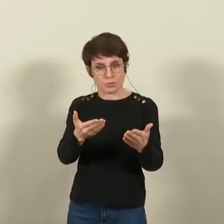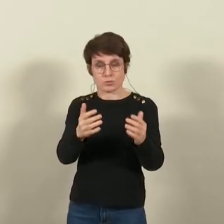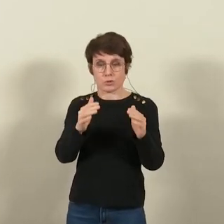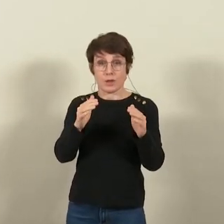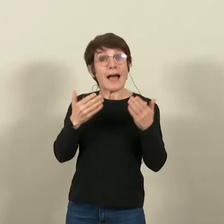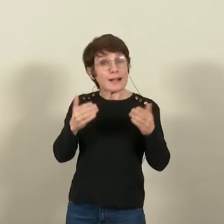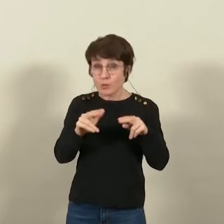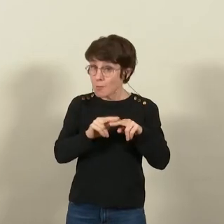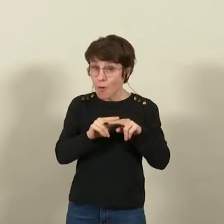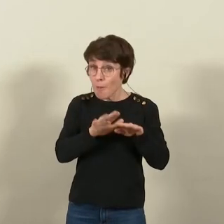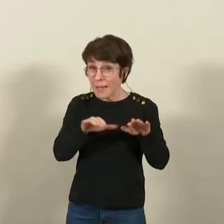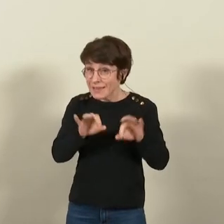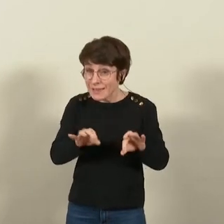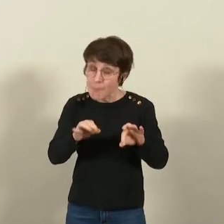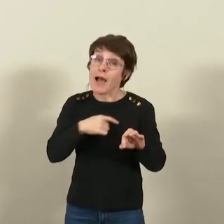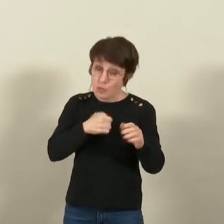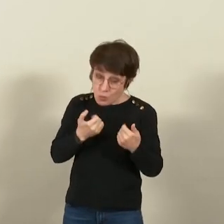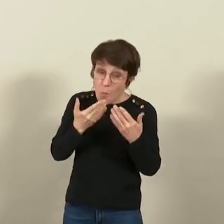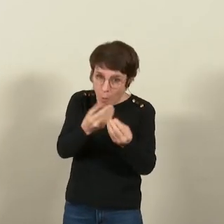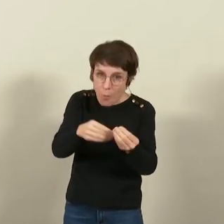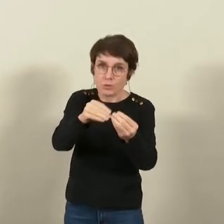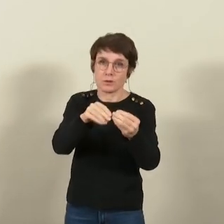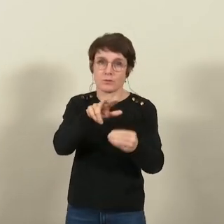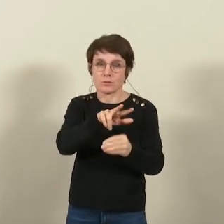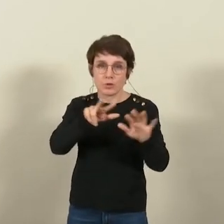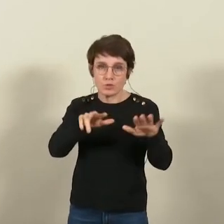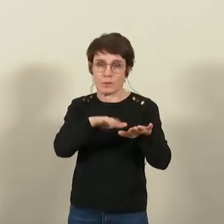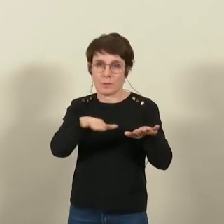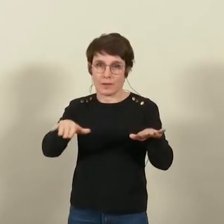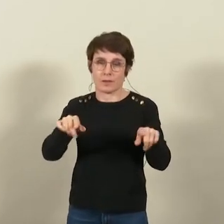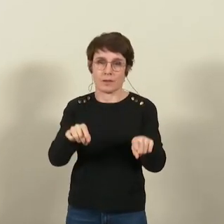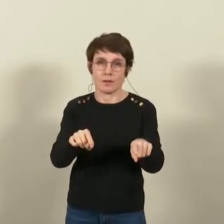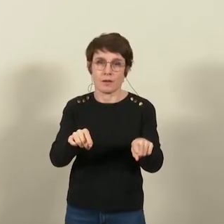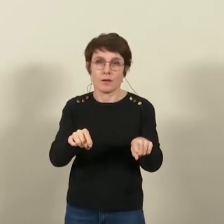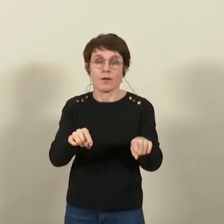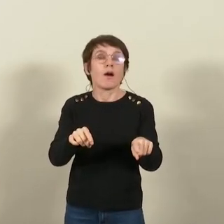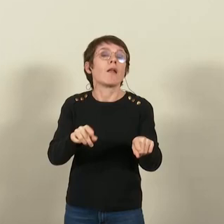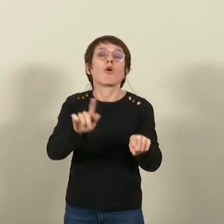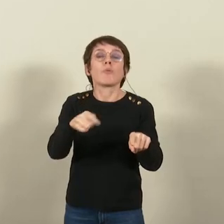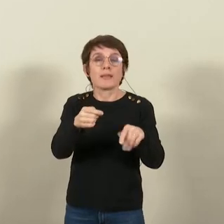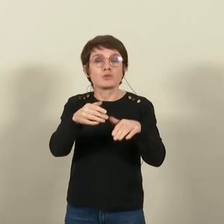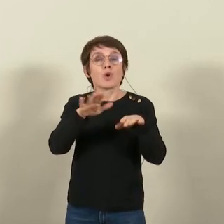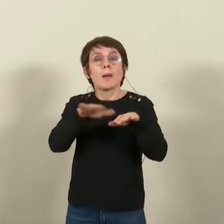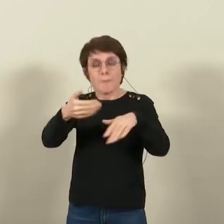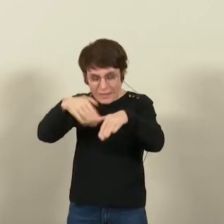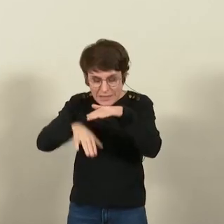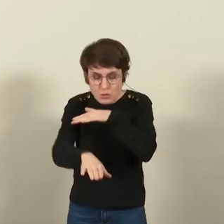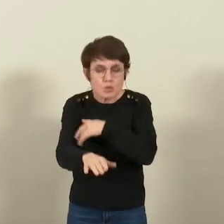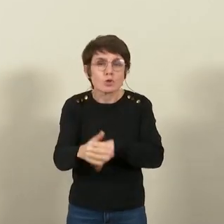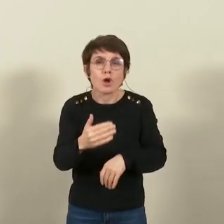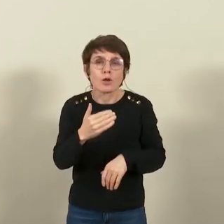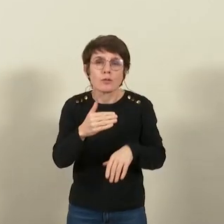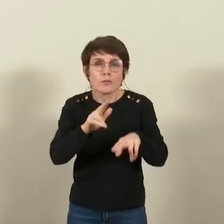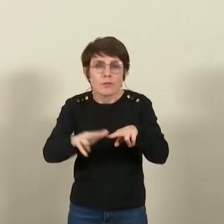actuellement des places de parking et nous ne pouvons pas évidemment euh construire du parking en sous-sol comme ça peut être le cas dans des